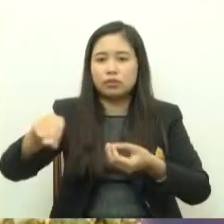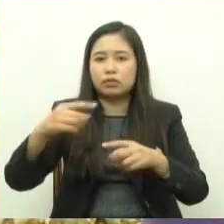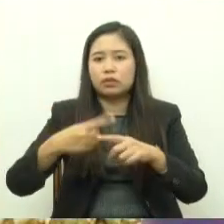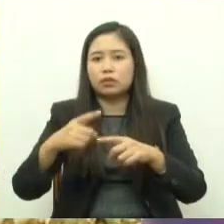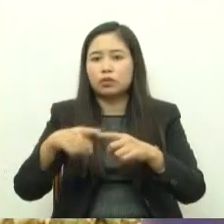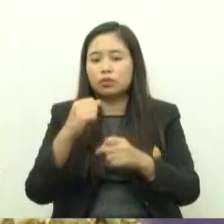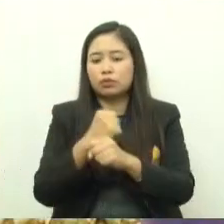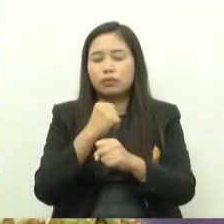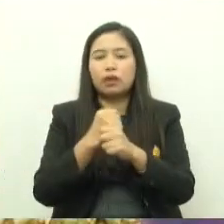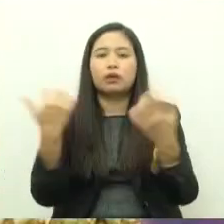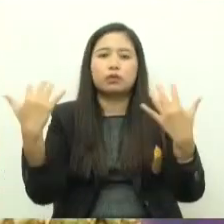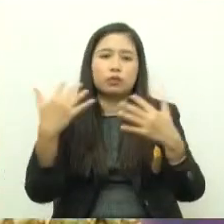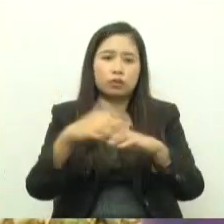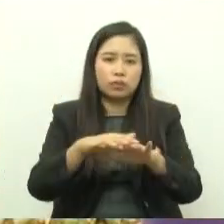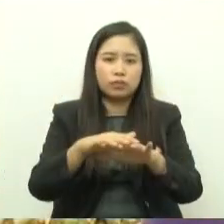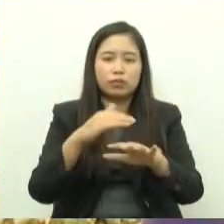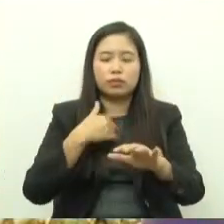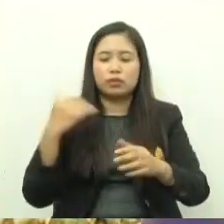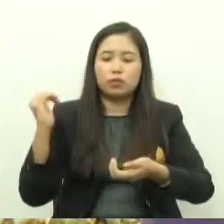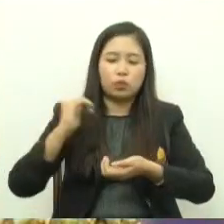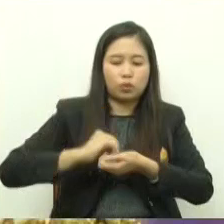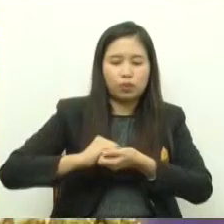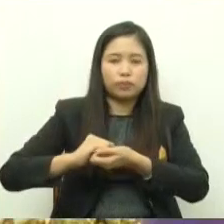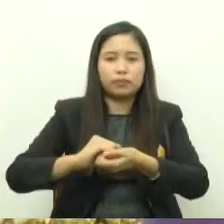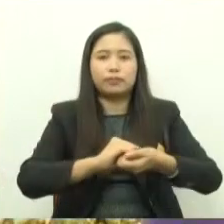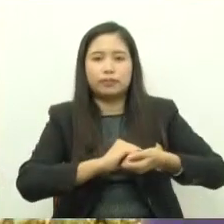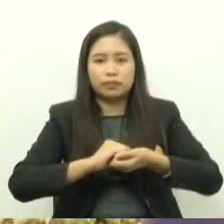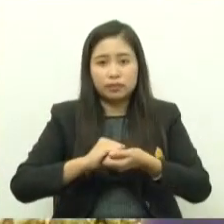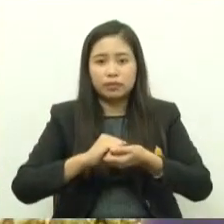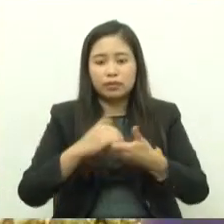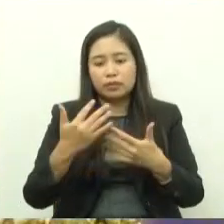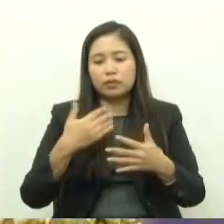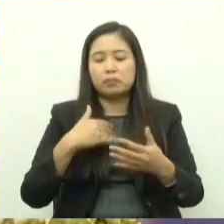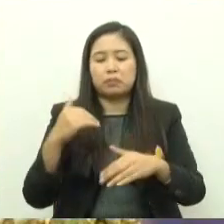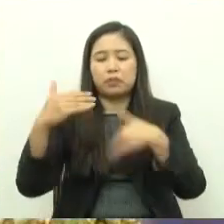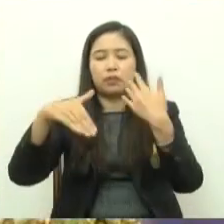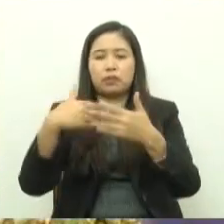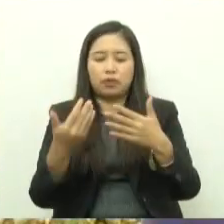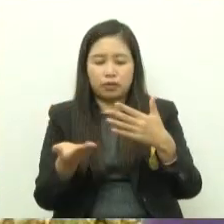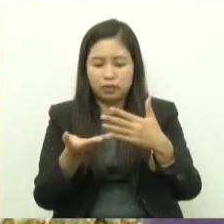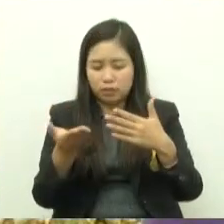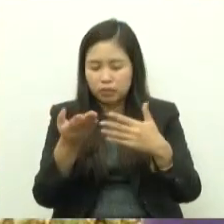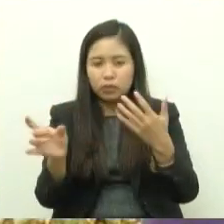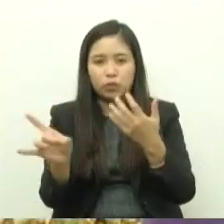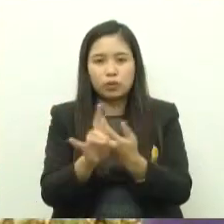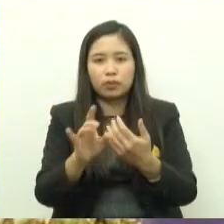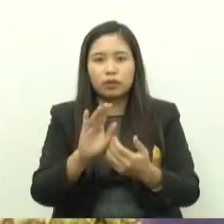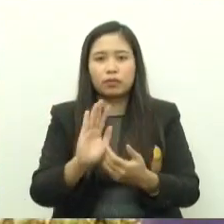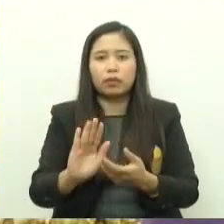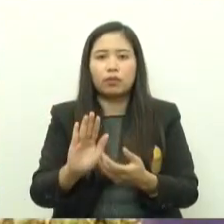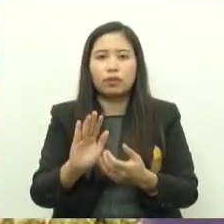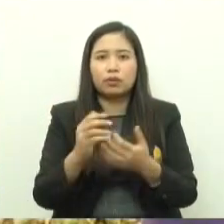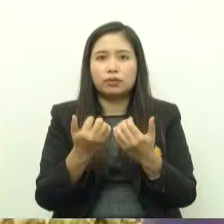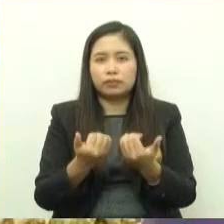เป็นทีมอยากเห็นการมีส่วนร่วมอยากเห็นการยกระดับคุณภาพโดยใช้เทคโนโลยีเข้ามามีส่วนร่วมนั่นก็คือเราอยากเห็น